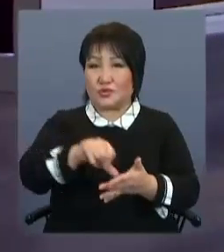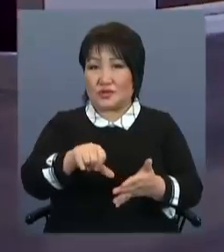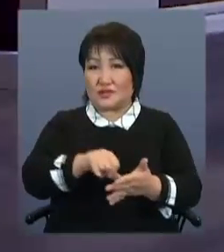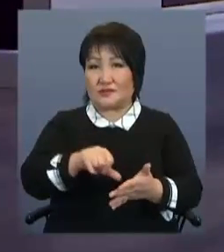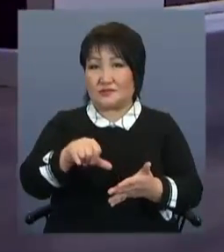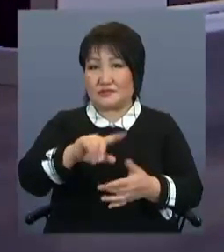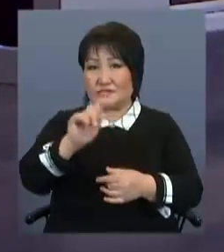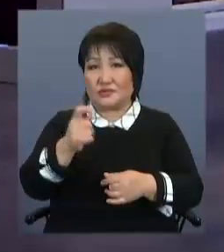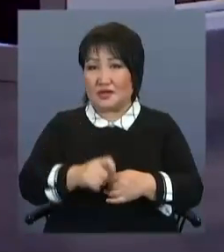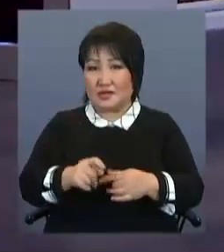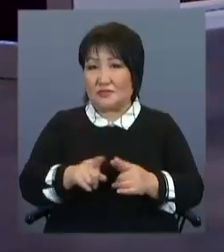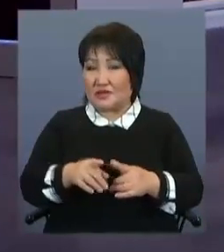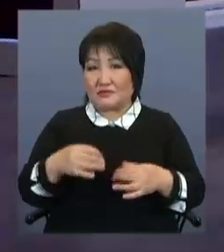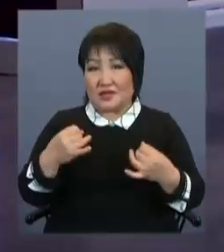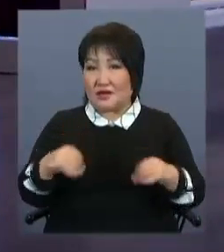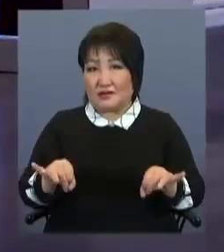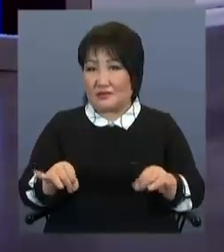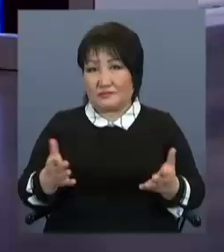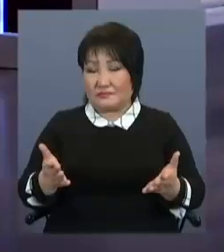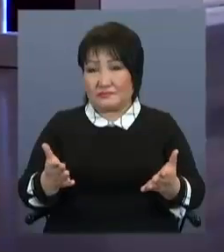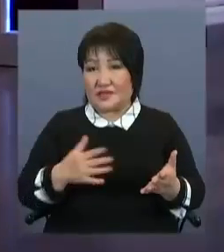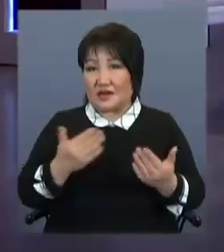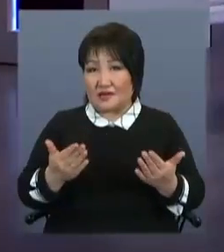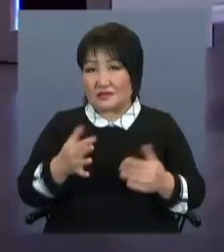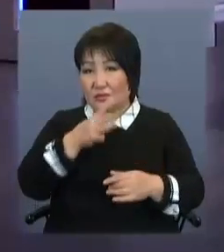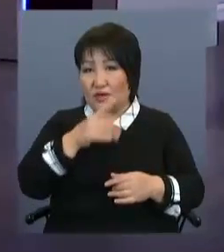Мен таңғалам, осы уақытта балдардың әскерден қашатыны.